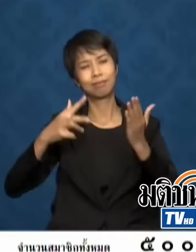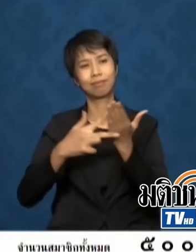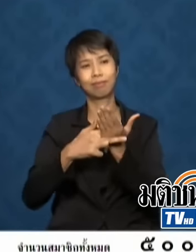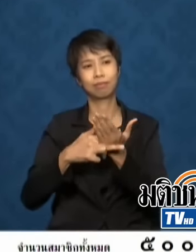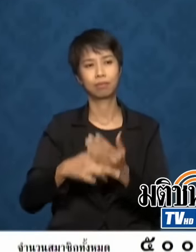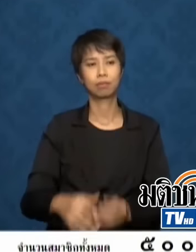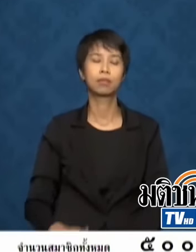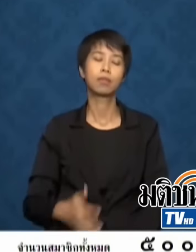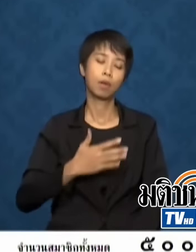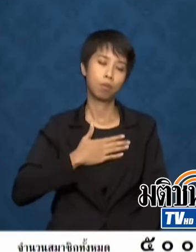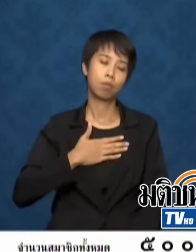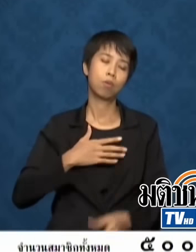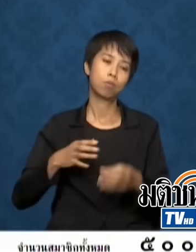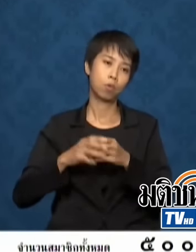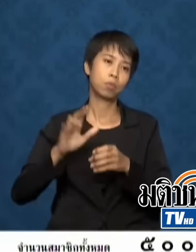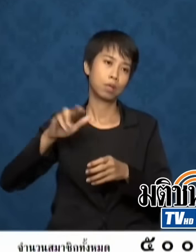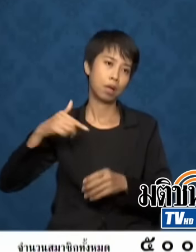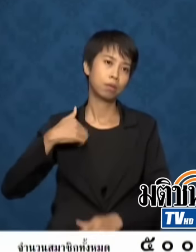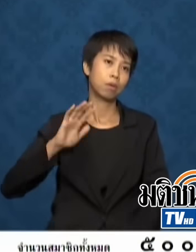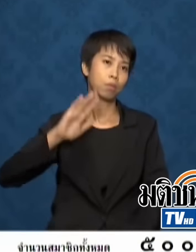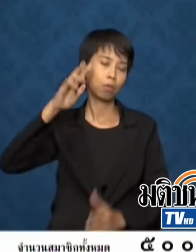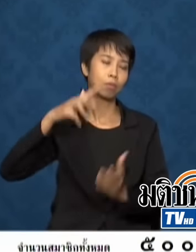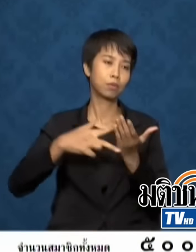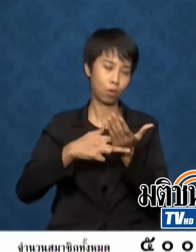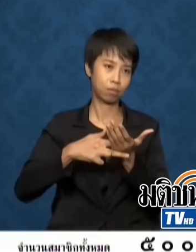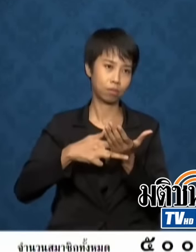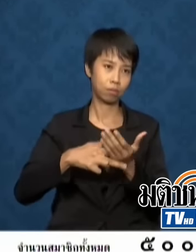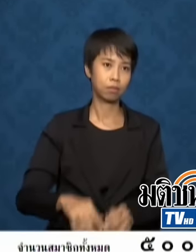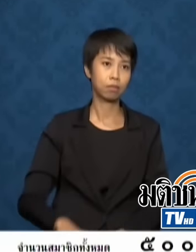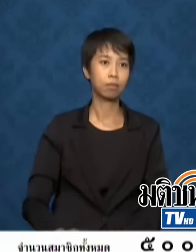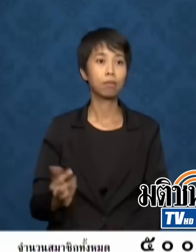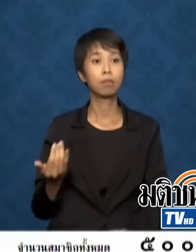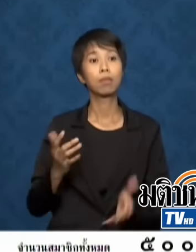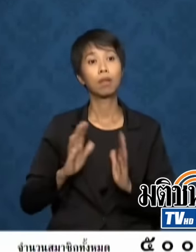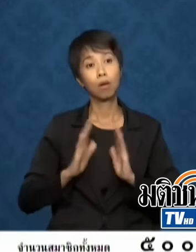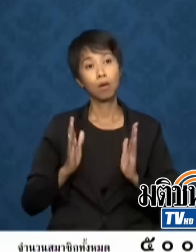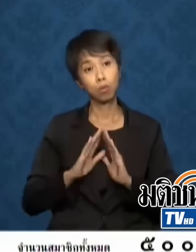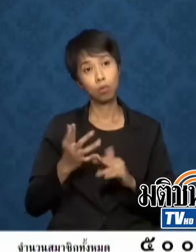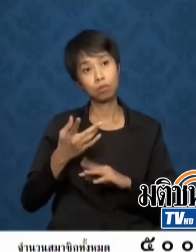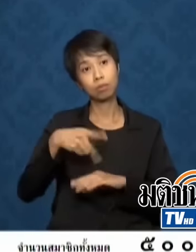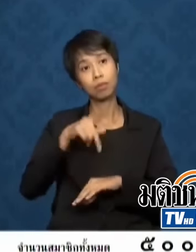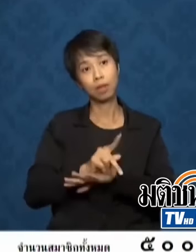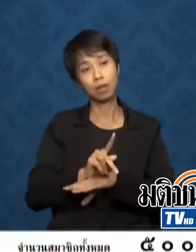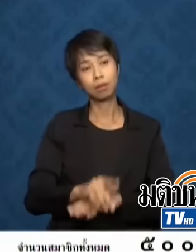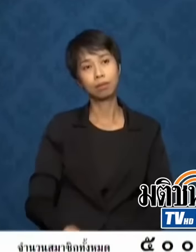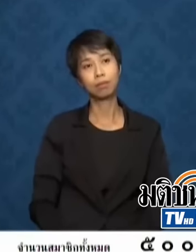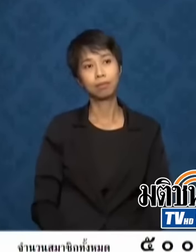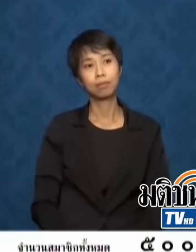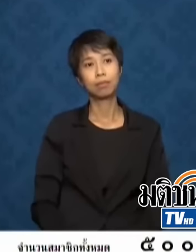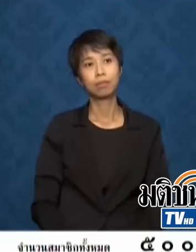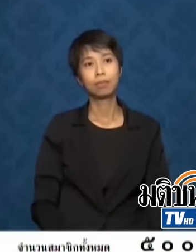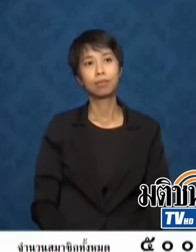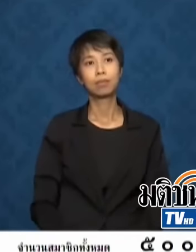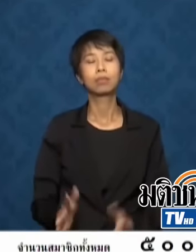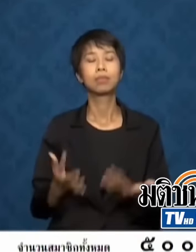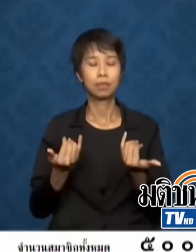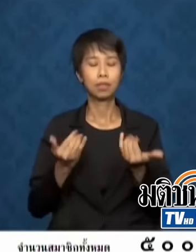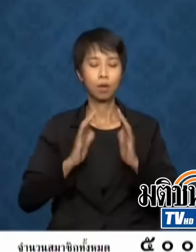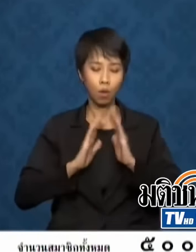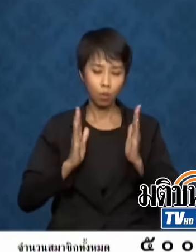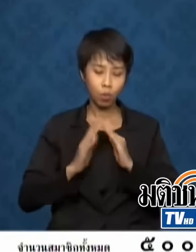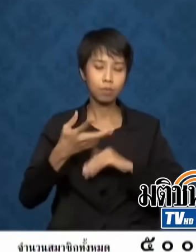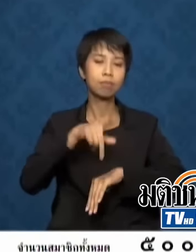พื่อไทยผมต้องขอบพระคุณ ท่านประธานครับผมขอประท้วง ท่านประธาน ครับ ให้ผมขอบคุณท่านประธานก่อนครับ ครับครับได้เดี๋ยว กราบขอบพระคุณท่านประธาน